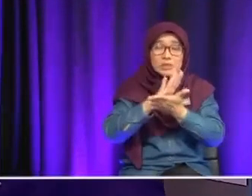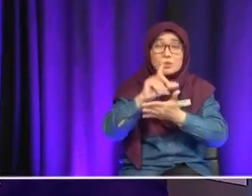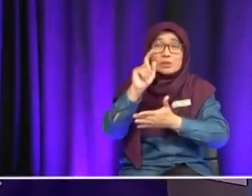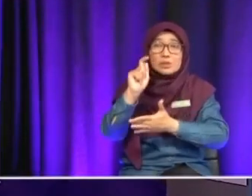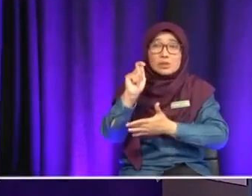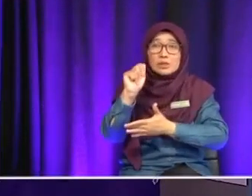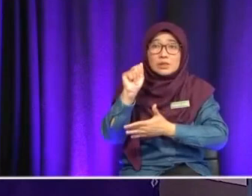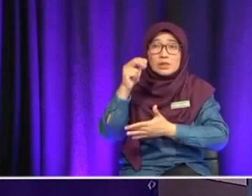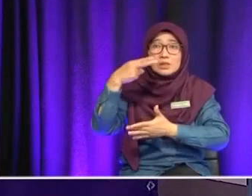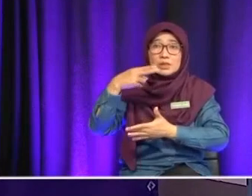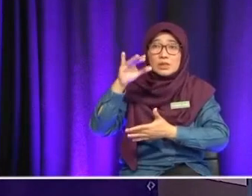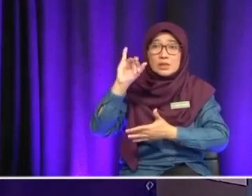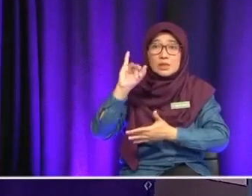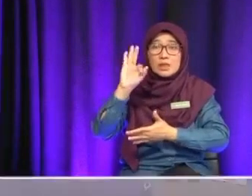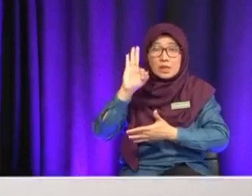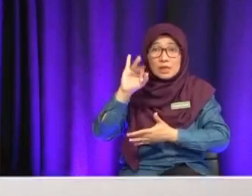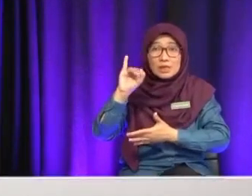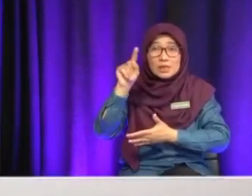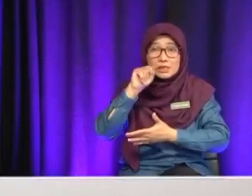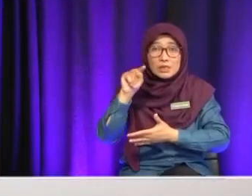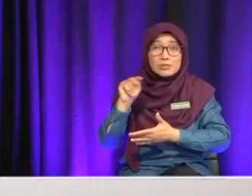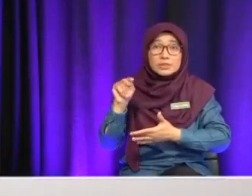itu, Awangku?